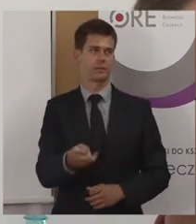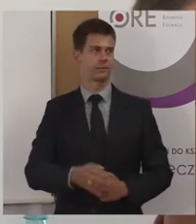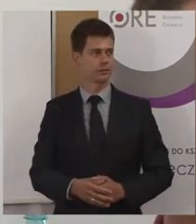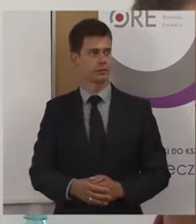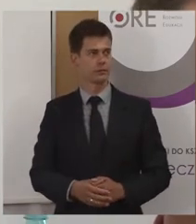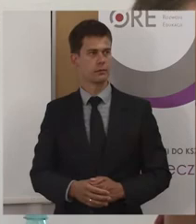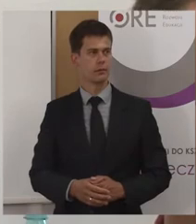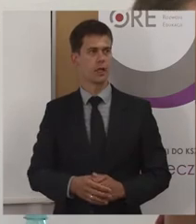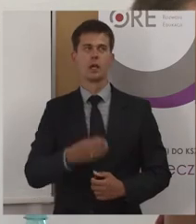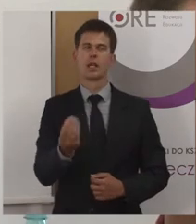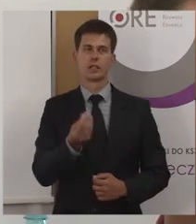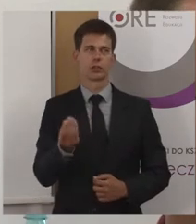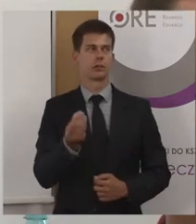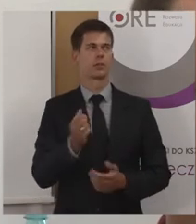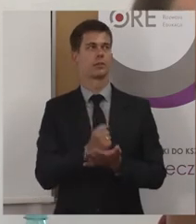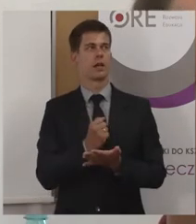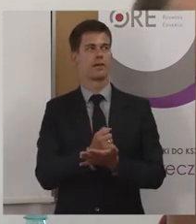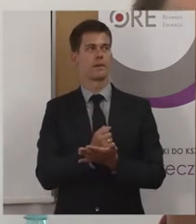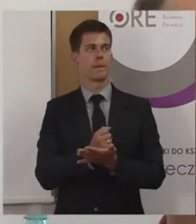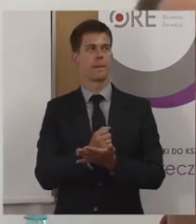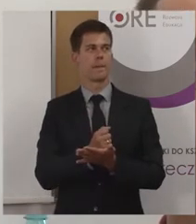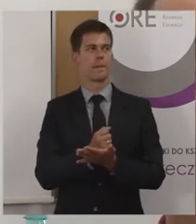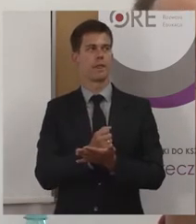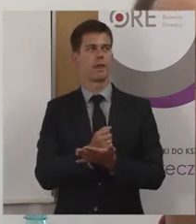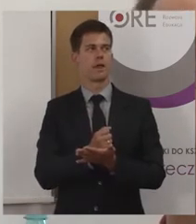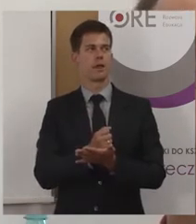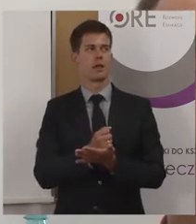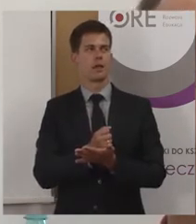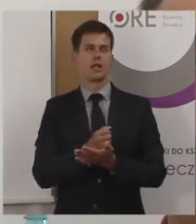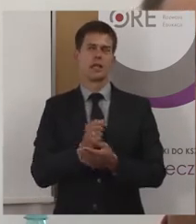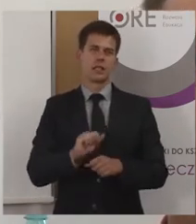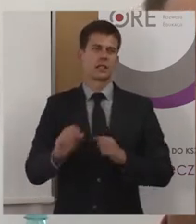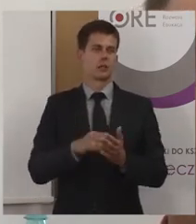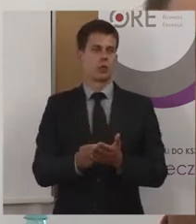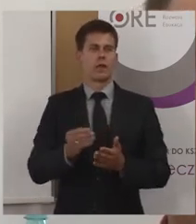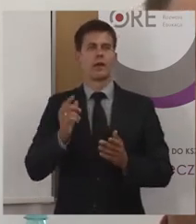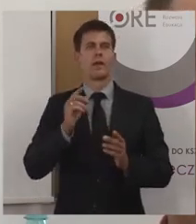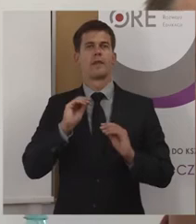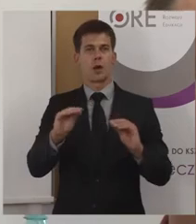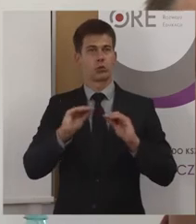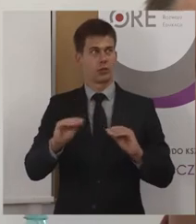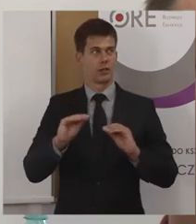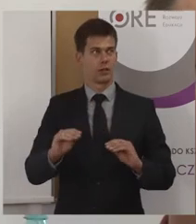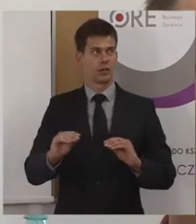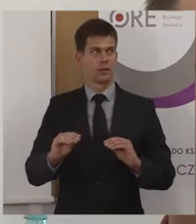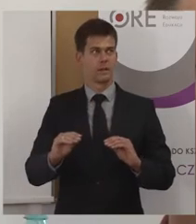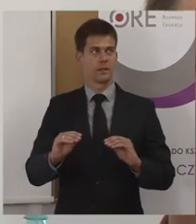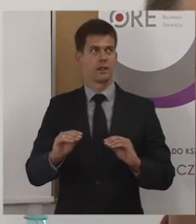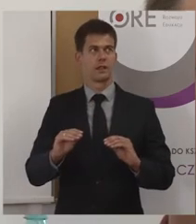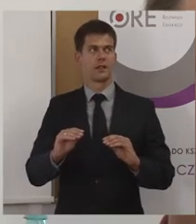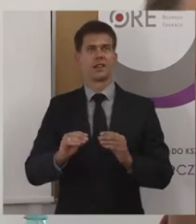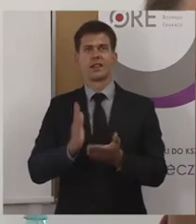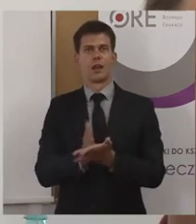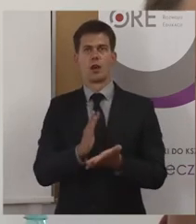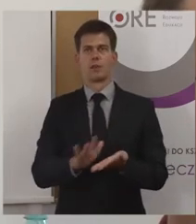Tutaj kwestia czytania to jest jedna sprawa, ale są też takie treści nauczania, które nie mogą być inaczej zaprezentowane jak tylko